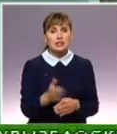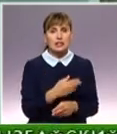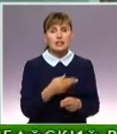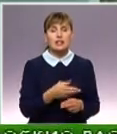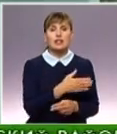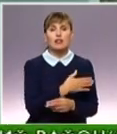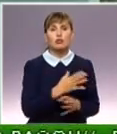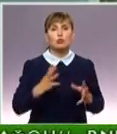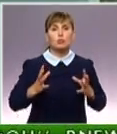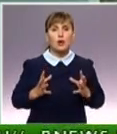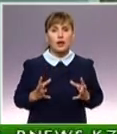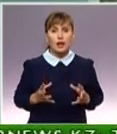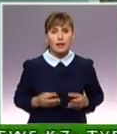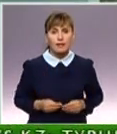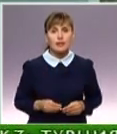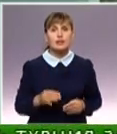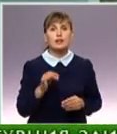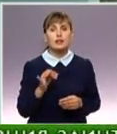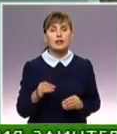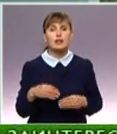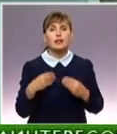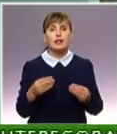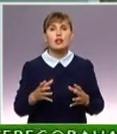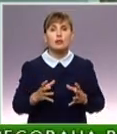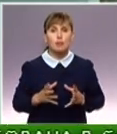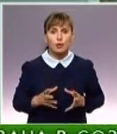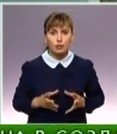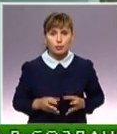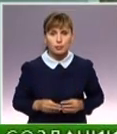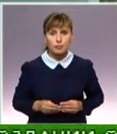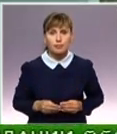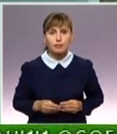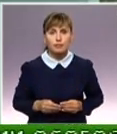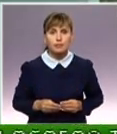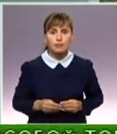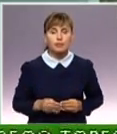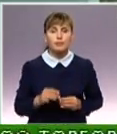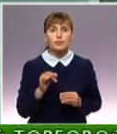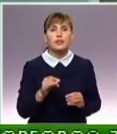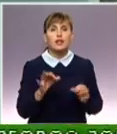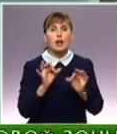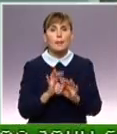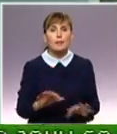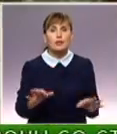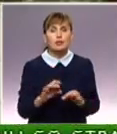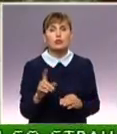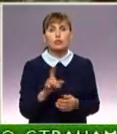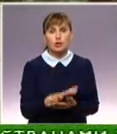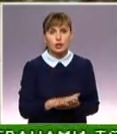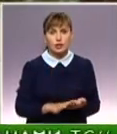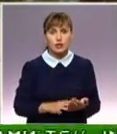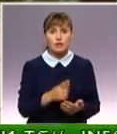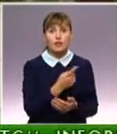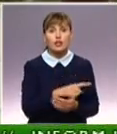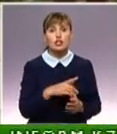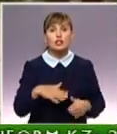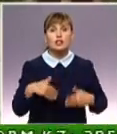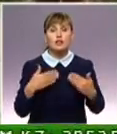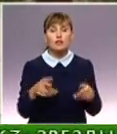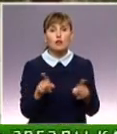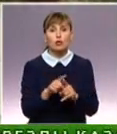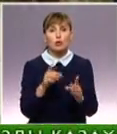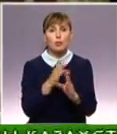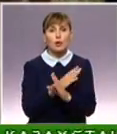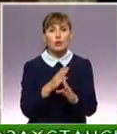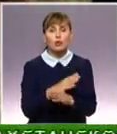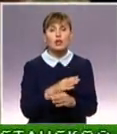давления, успокаивать и дать покой, и объяснить, что к чему. Врачи советуют в такую